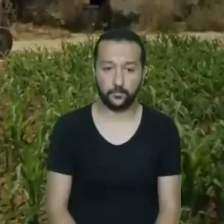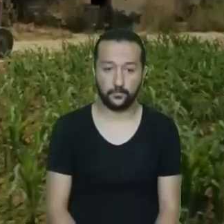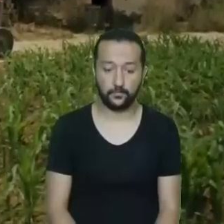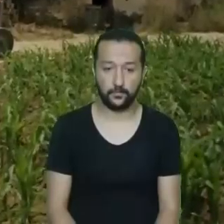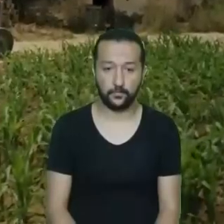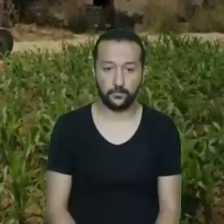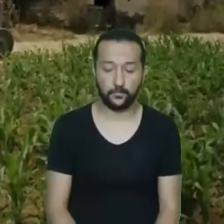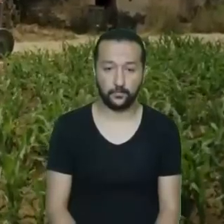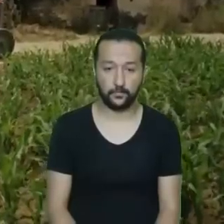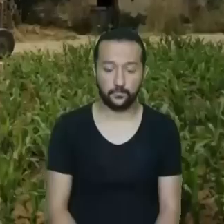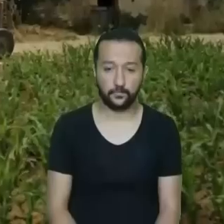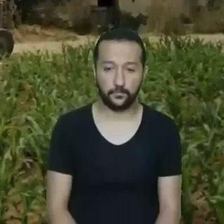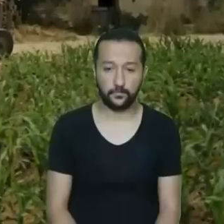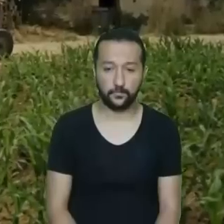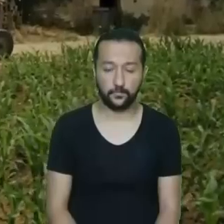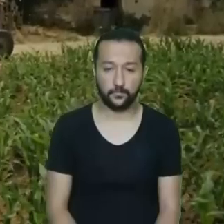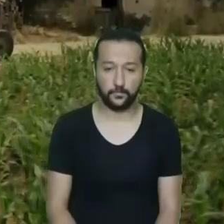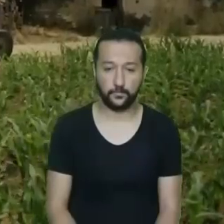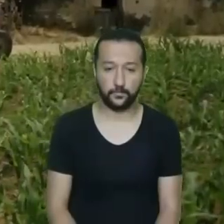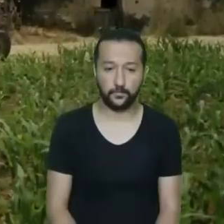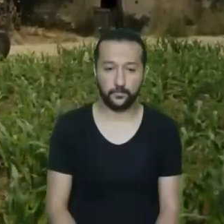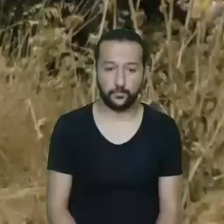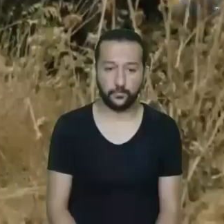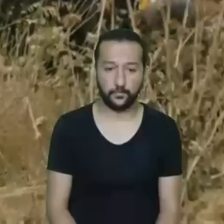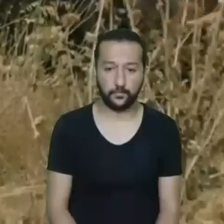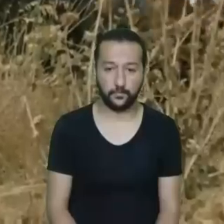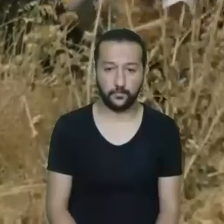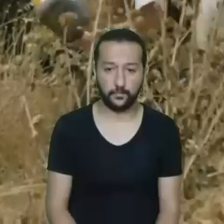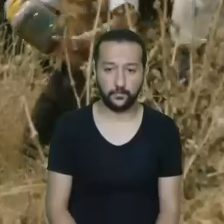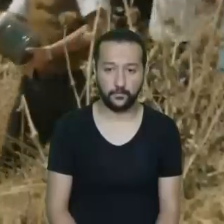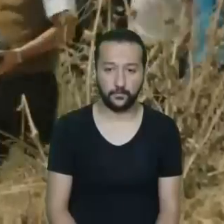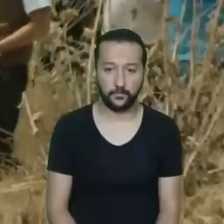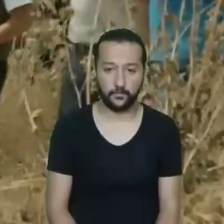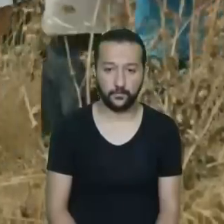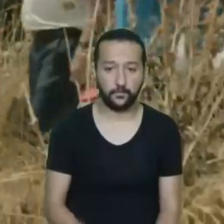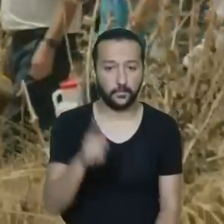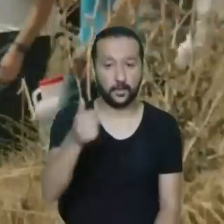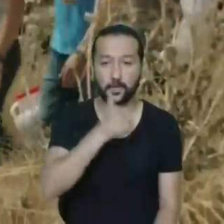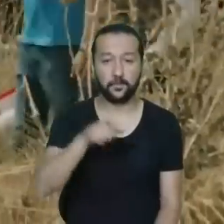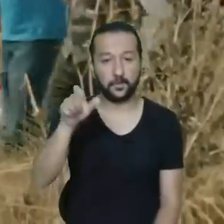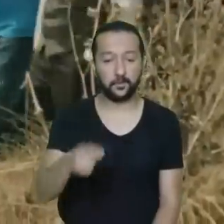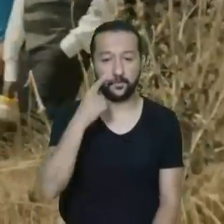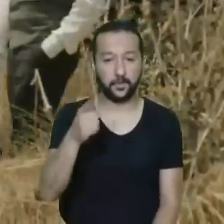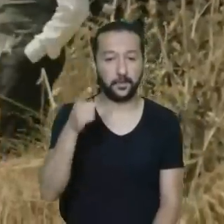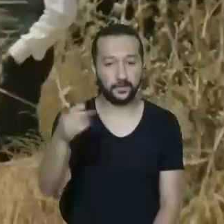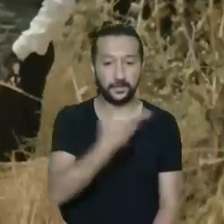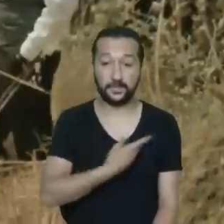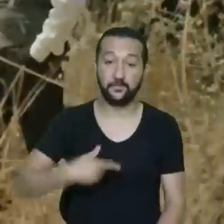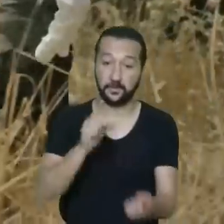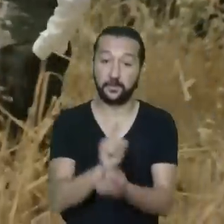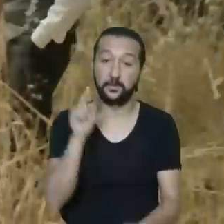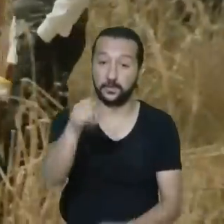geriye döndüler. abi bak gari sen ne kadar sever